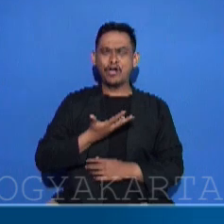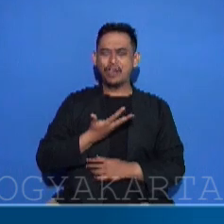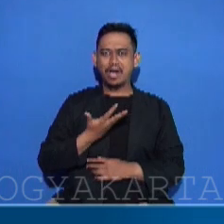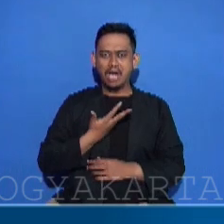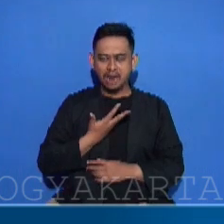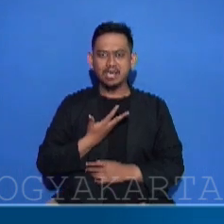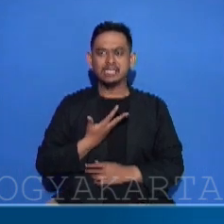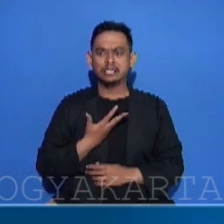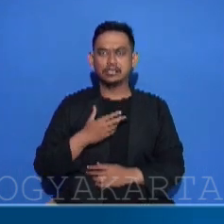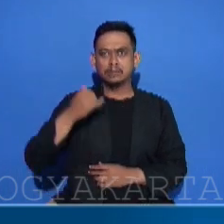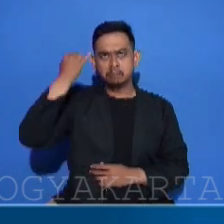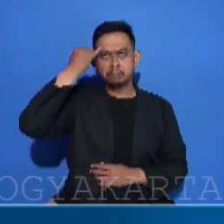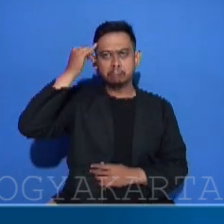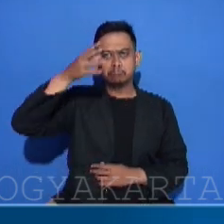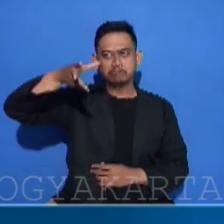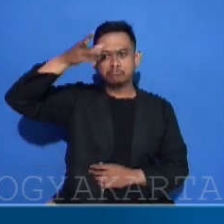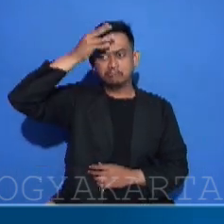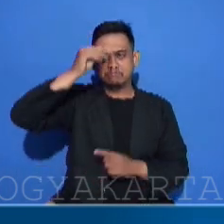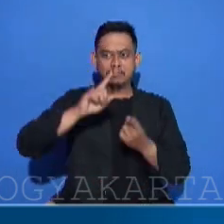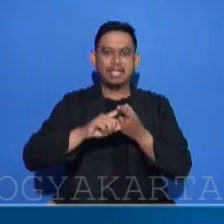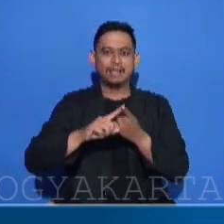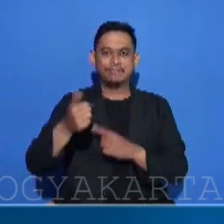ilmu baru sama teman baru